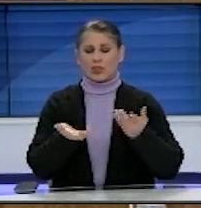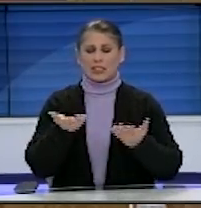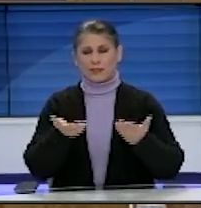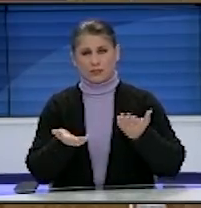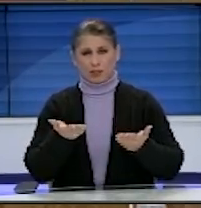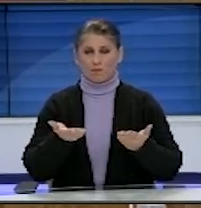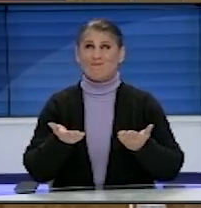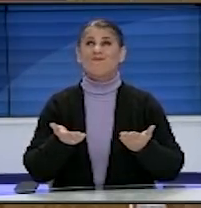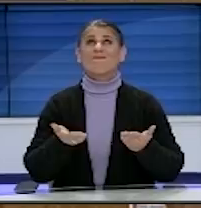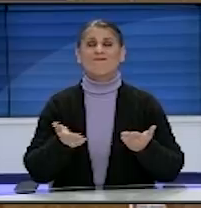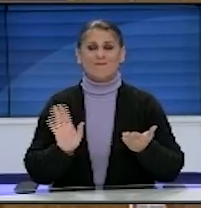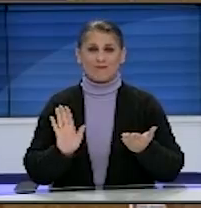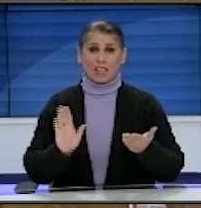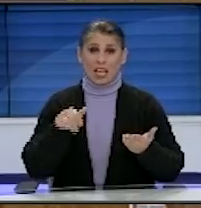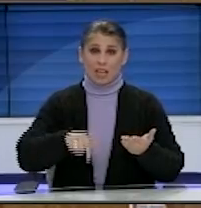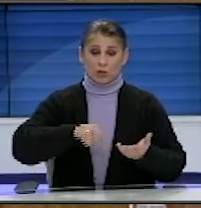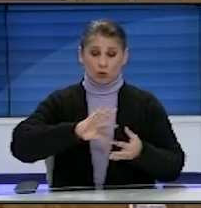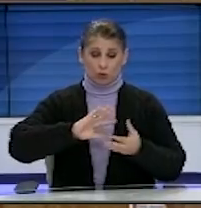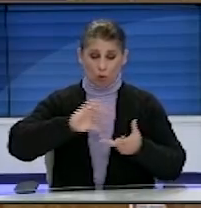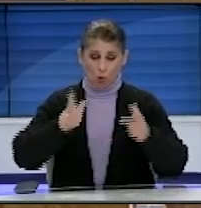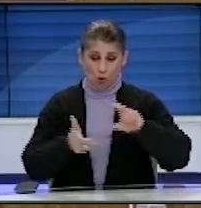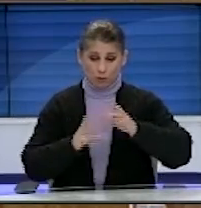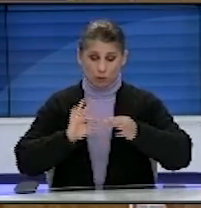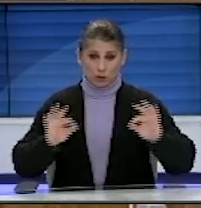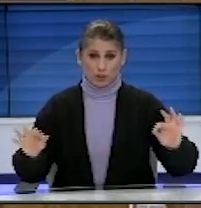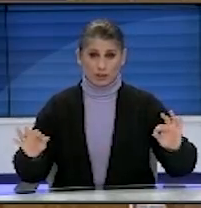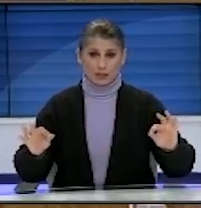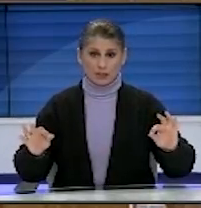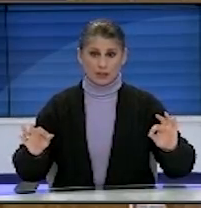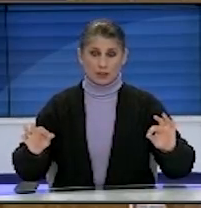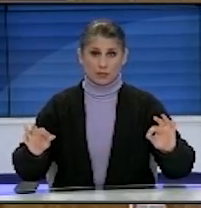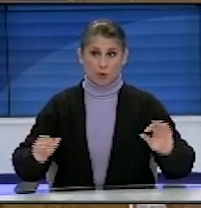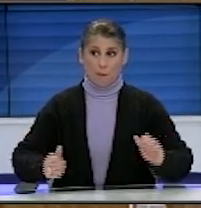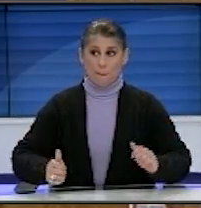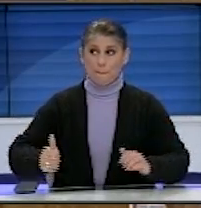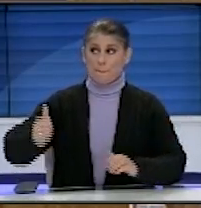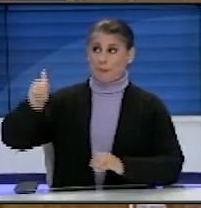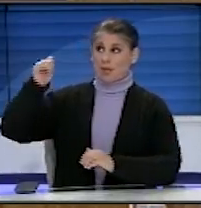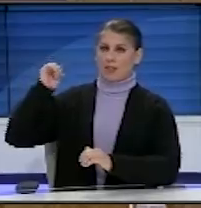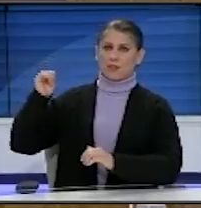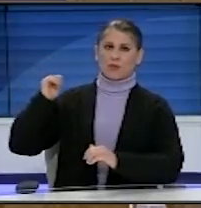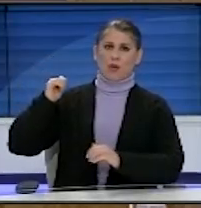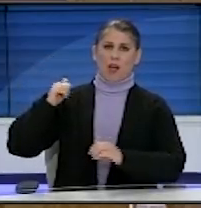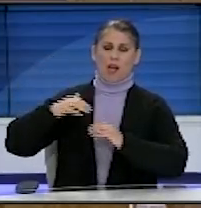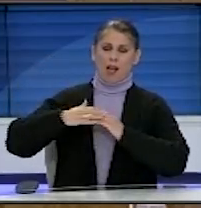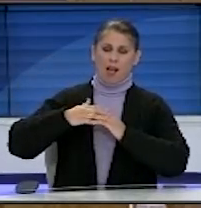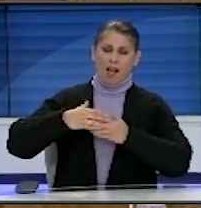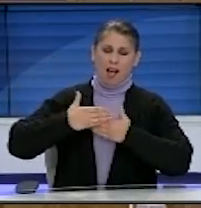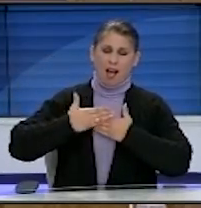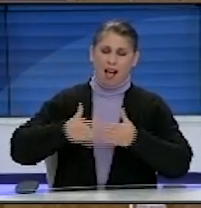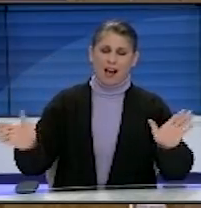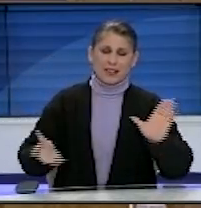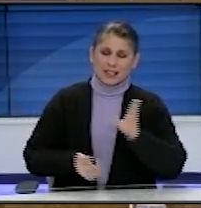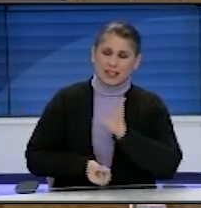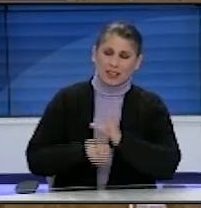συμβιβασμούς. Αυτό το κοσμοϊστορικό πισωγύρισμα για τους λαούς τότε άνοιξε τον ασκό του αιώλου. Αυτό